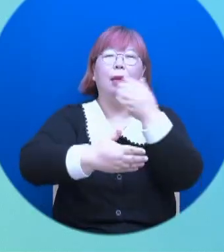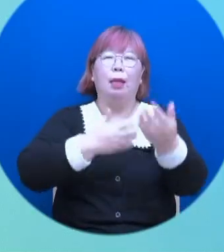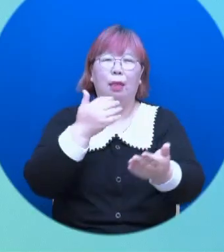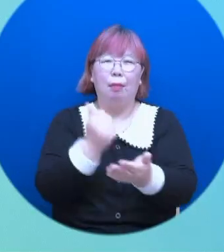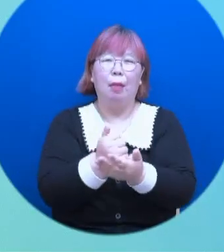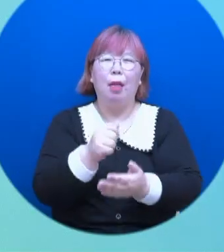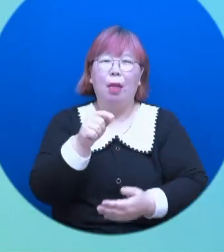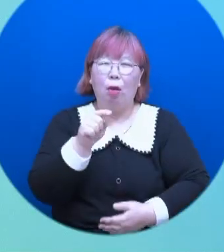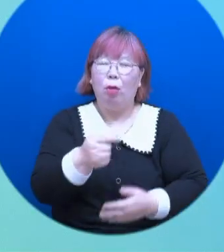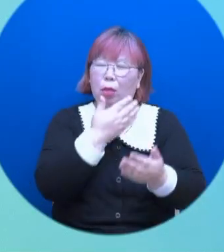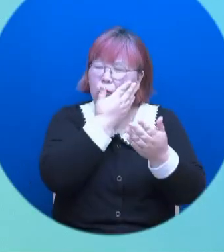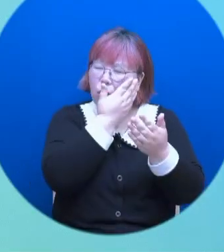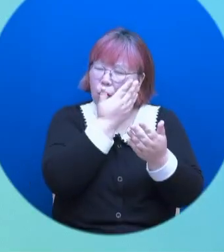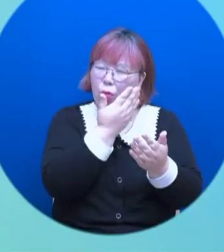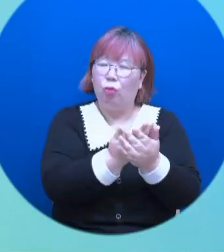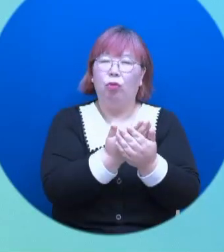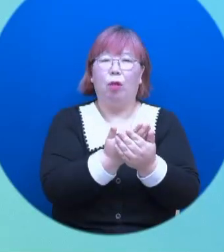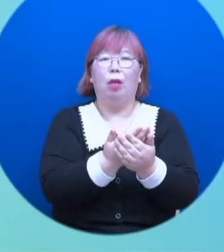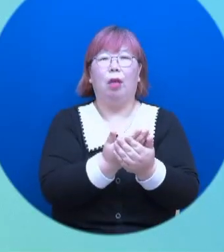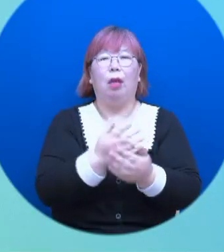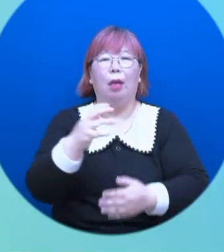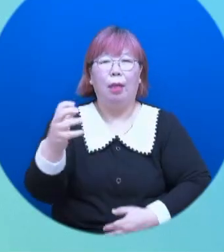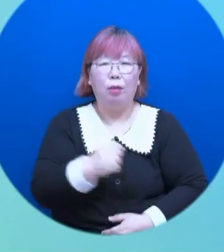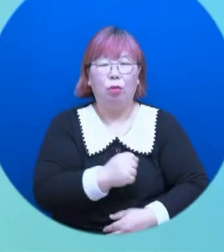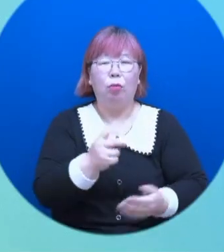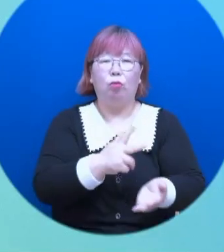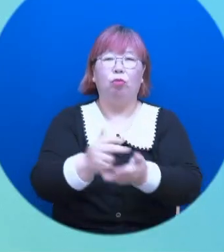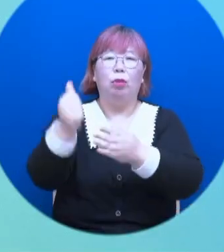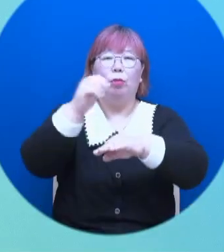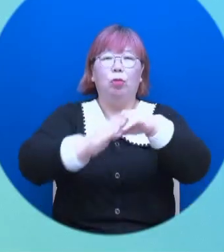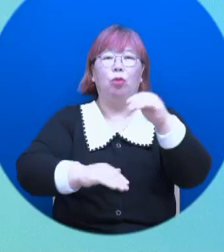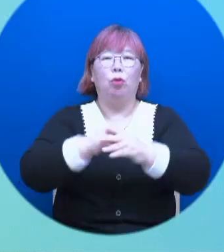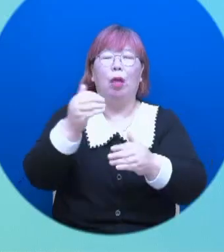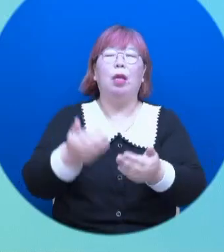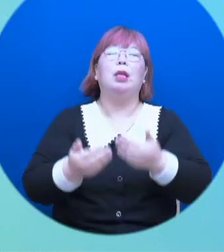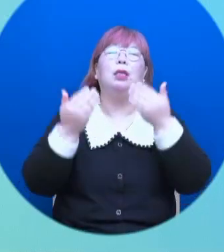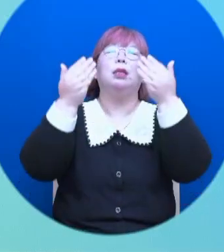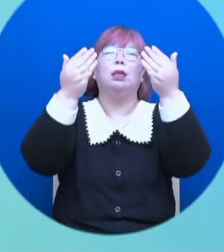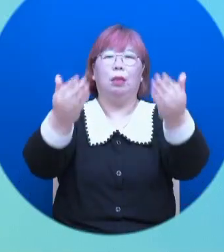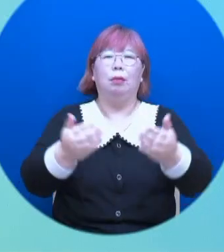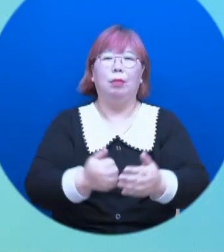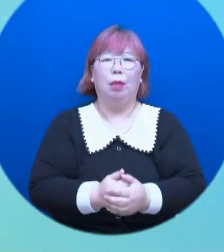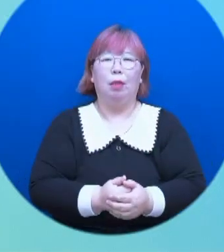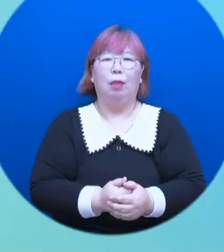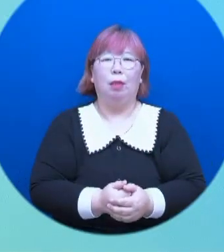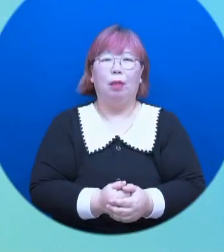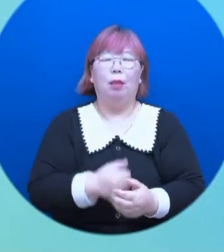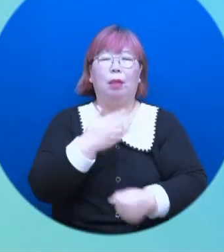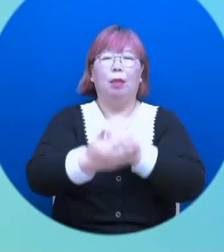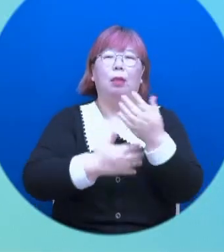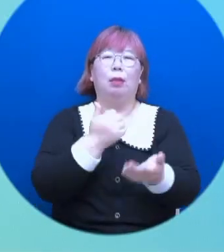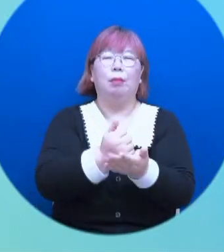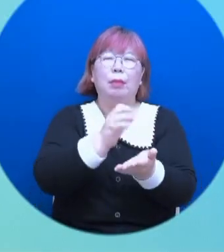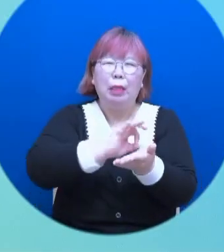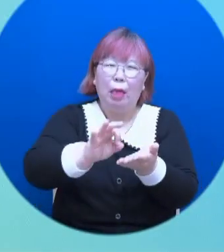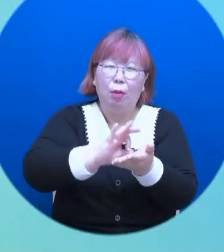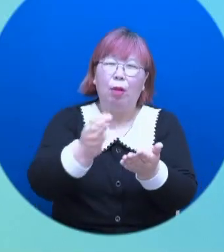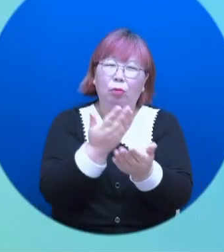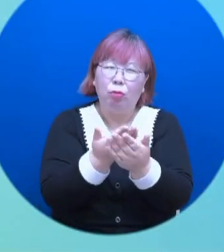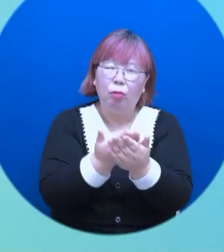것을 소중히 가꾸어서 주님 손에 올려드립니다. 하나님, 사용하여 주옵소서.